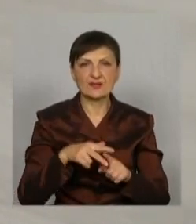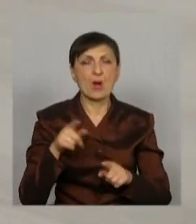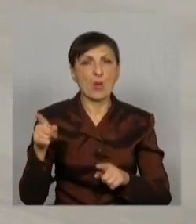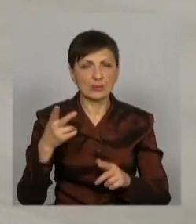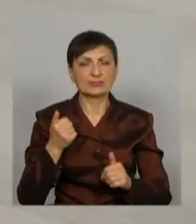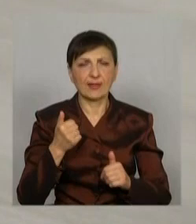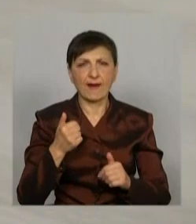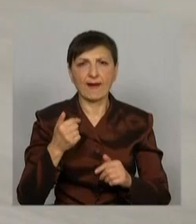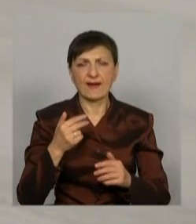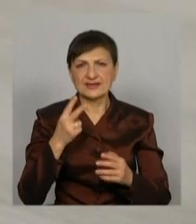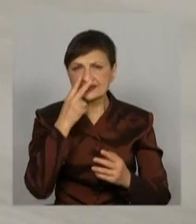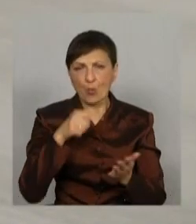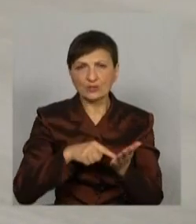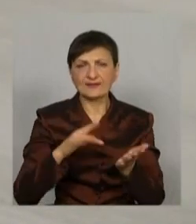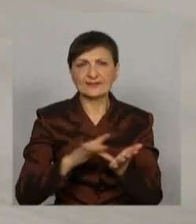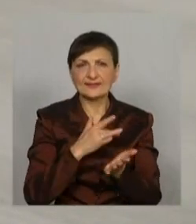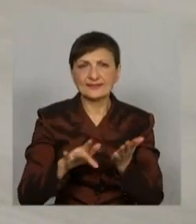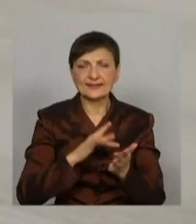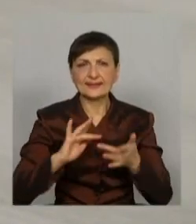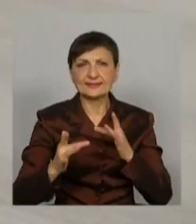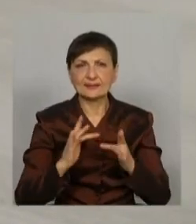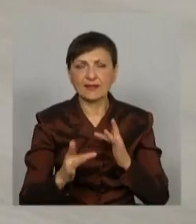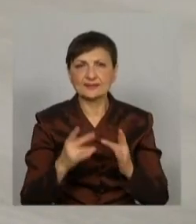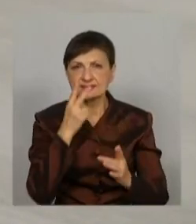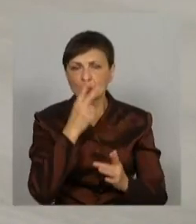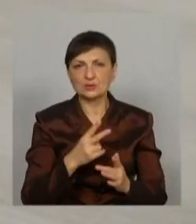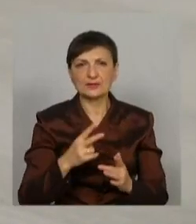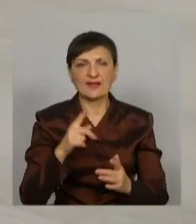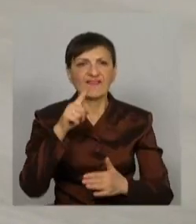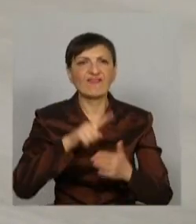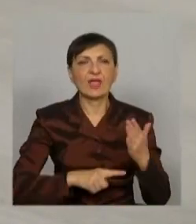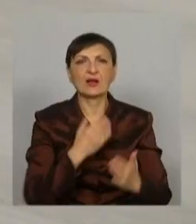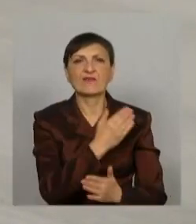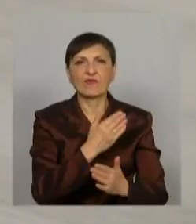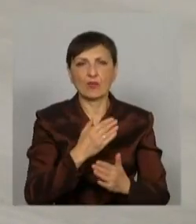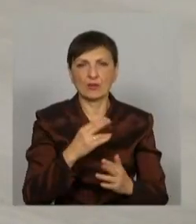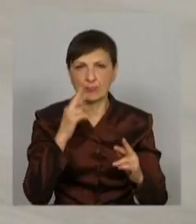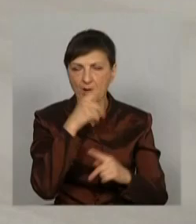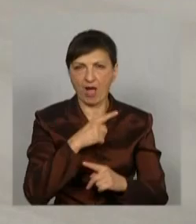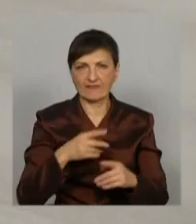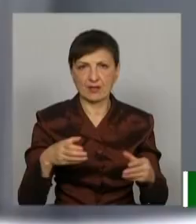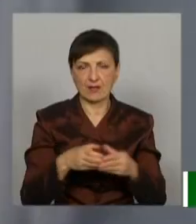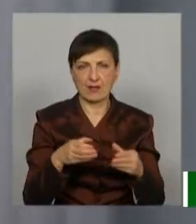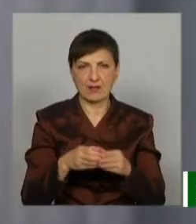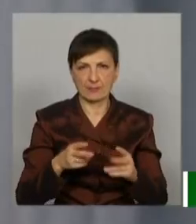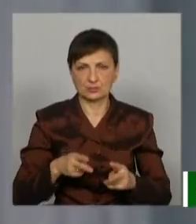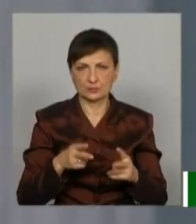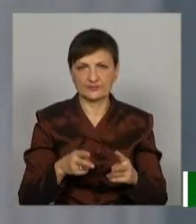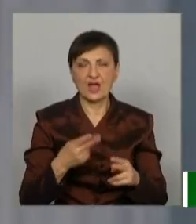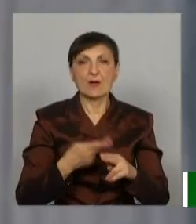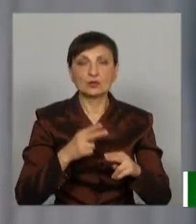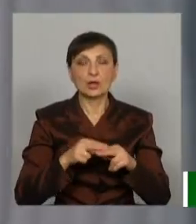просмотра zakir naik он смотрится клинского осмотры такие